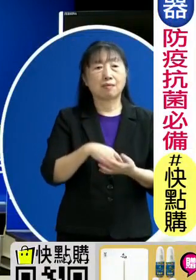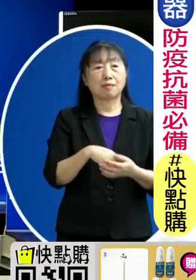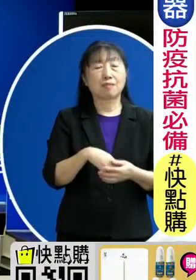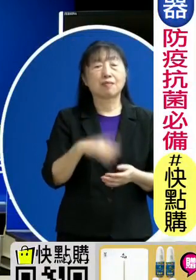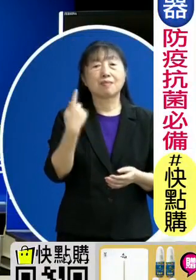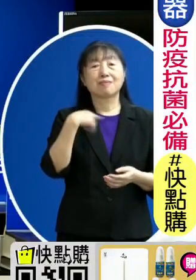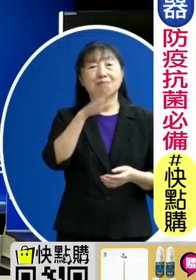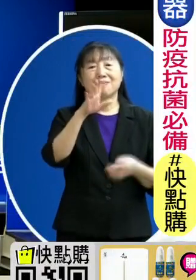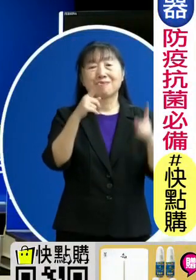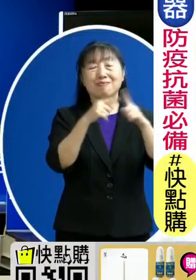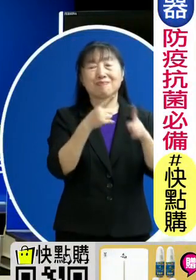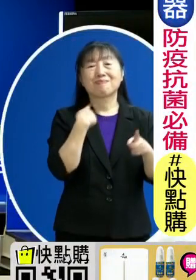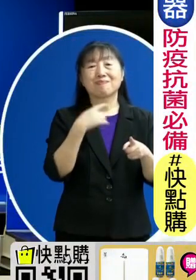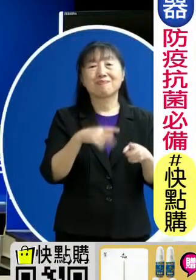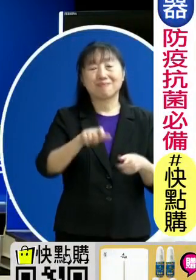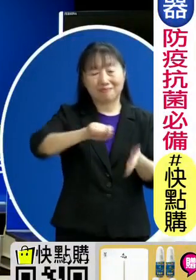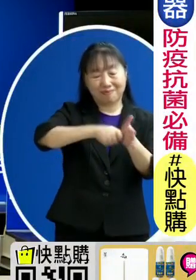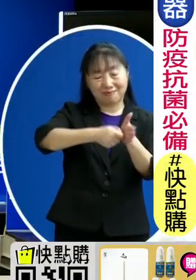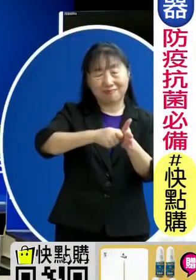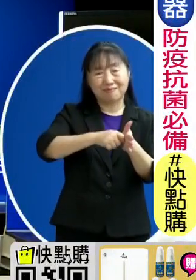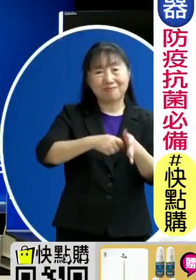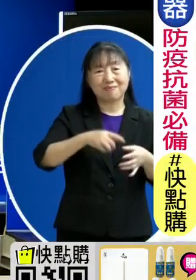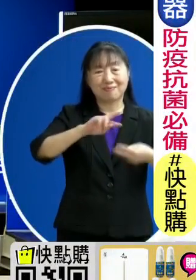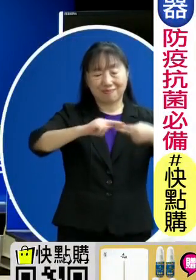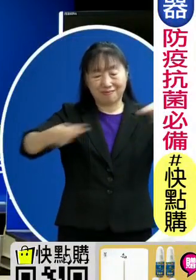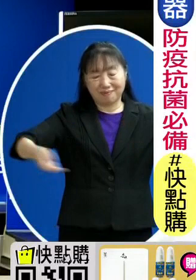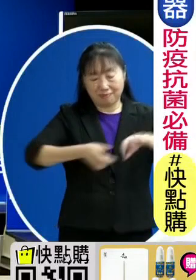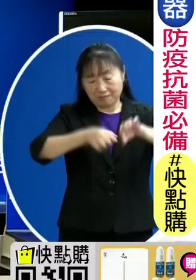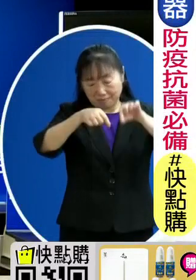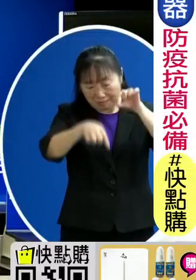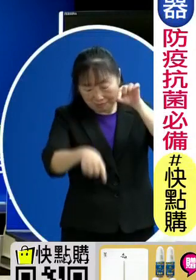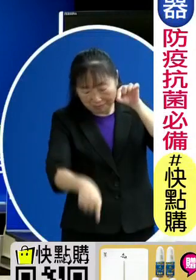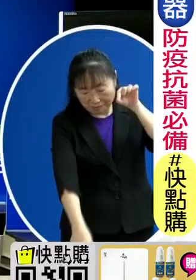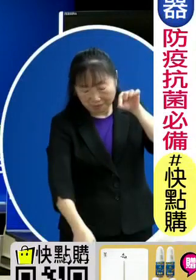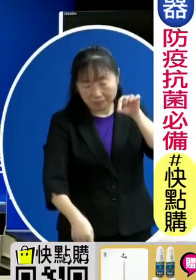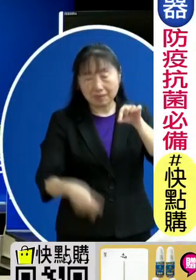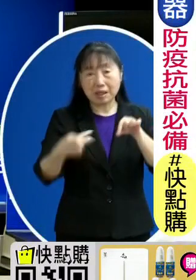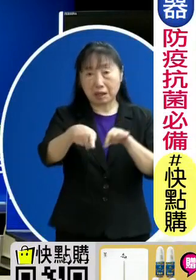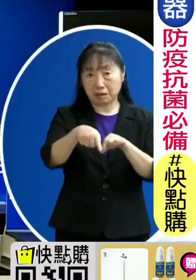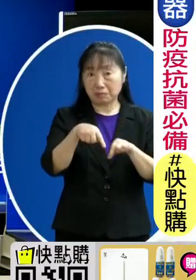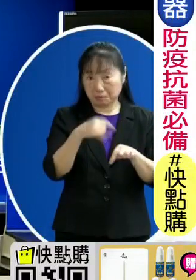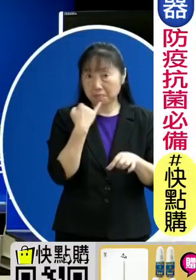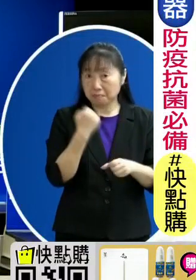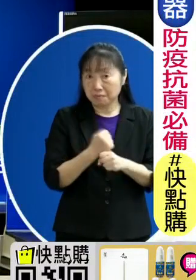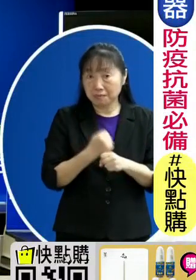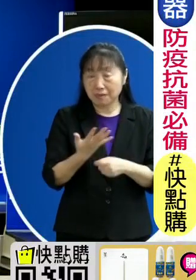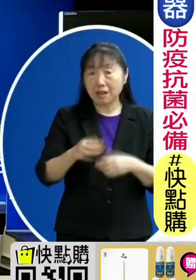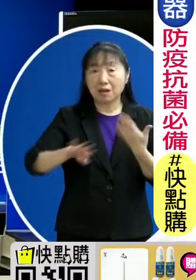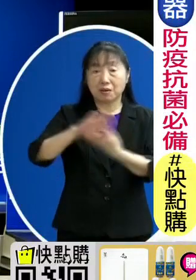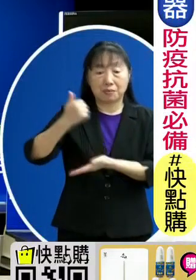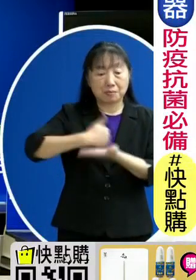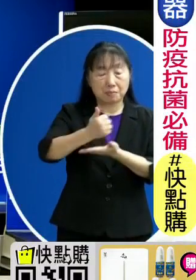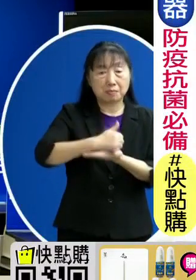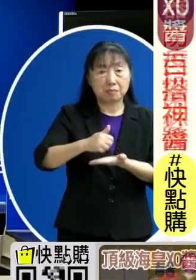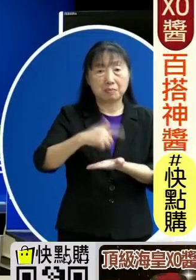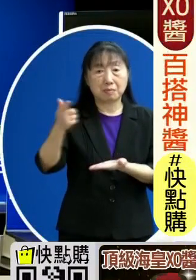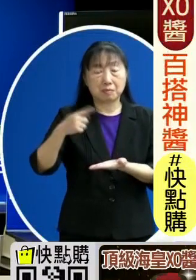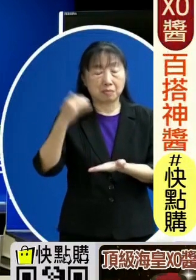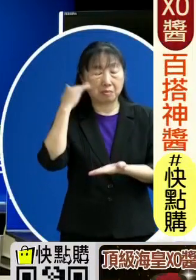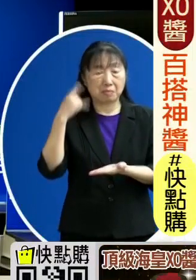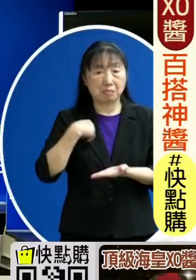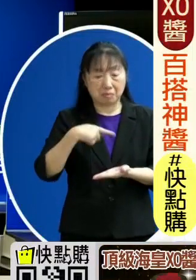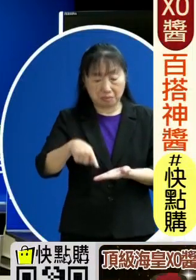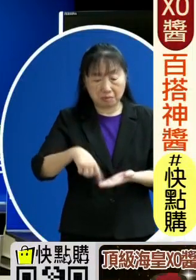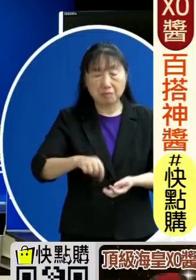走，了解到各县是真实状况是什么，不要让很多民众。他们叫天天不应，叫地地不灵，那种悲惨状况一直持续发生。我认为这